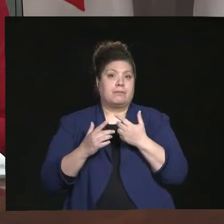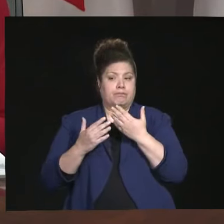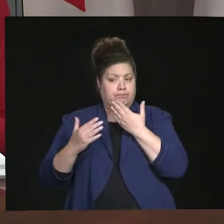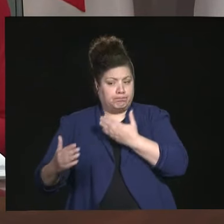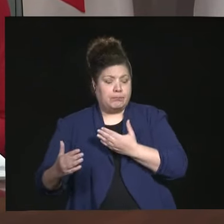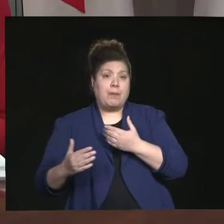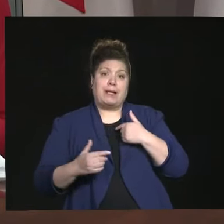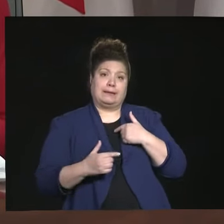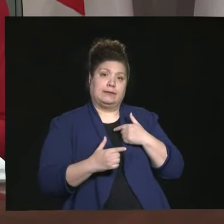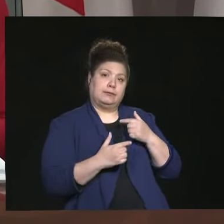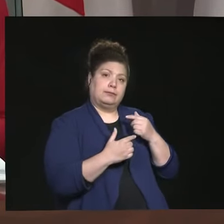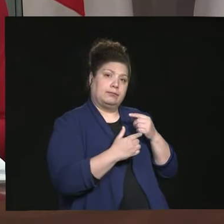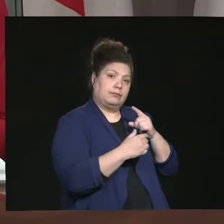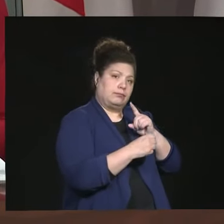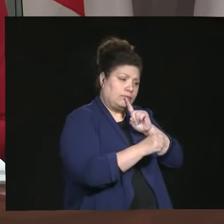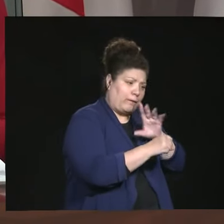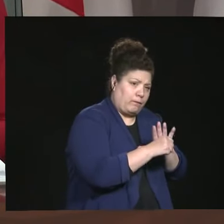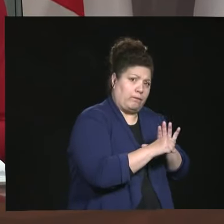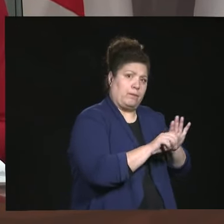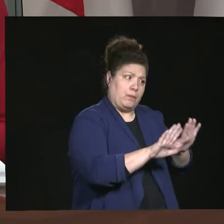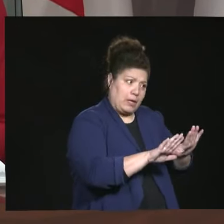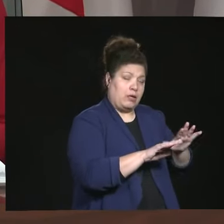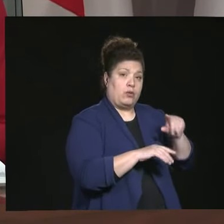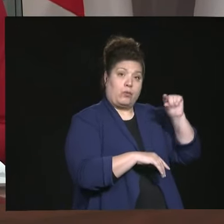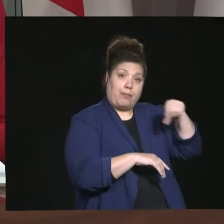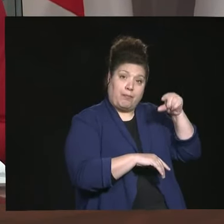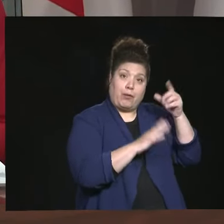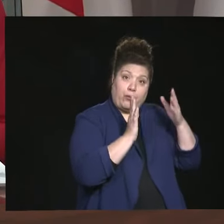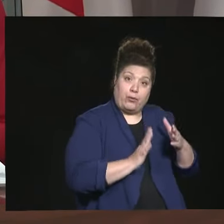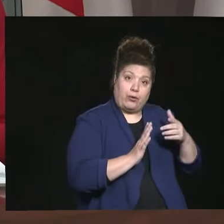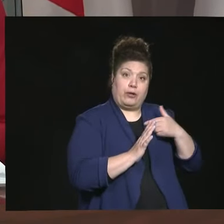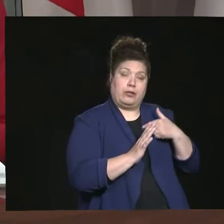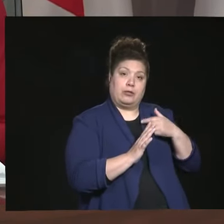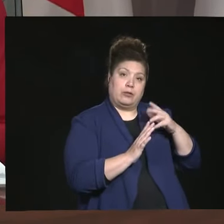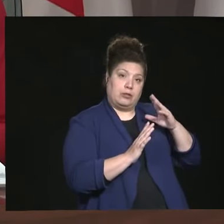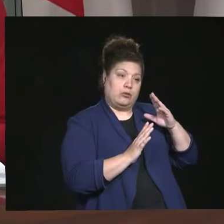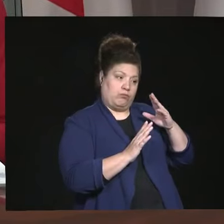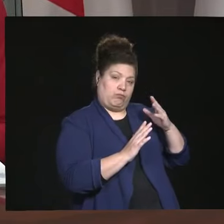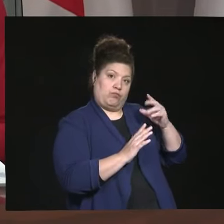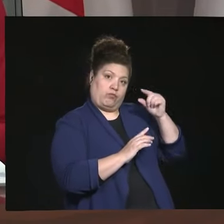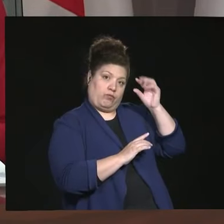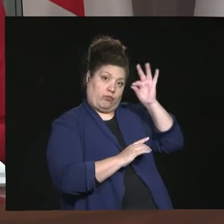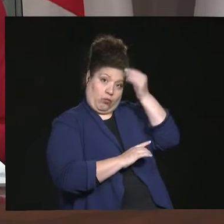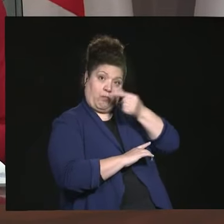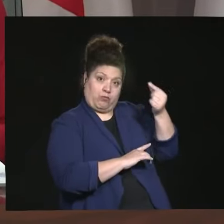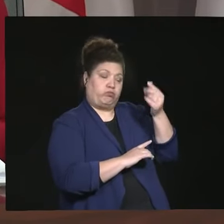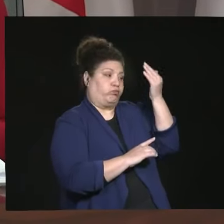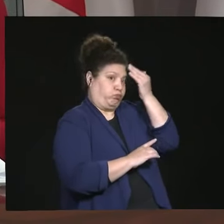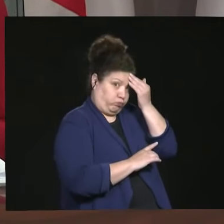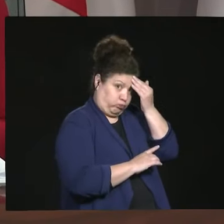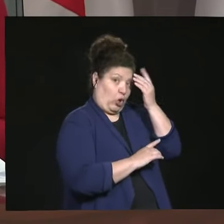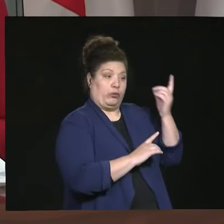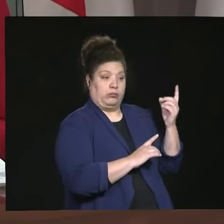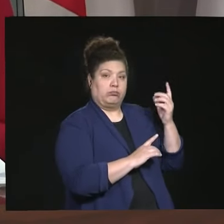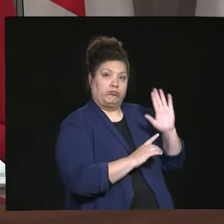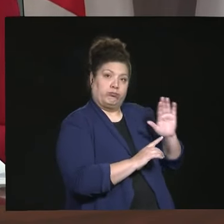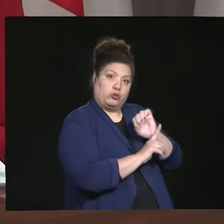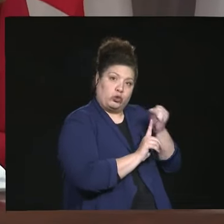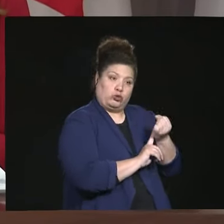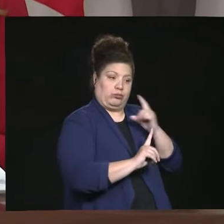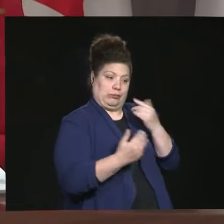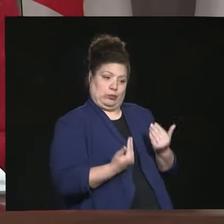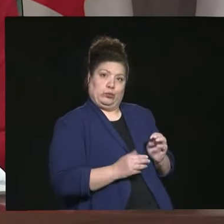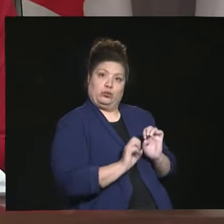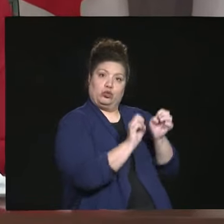le gouvernement du Québec pour la bonne communication et on est en train de la résoudre. Merci.